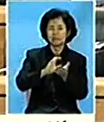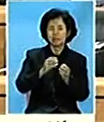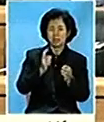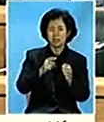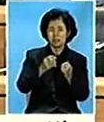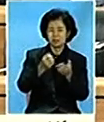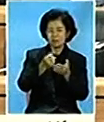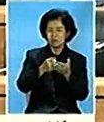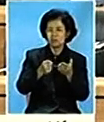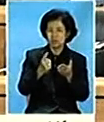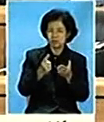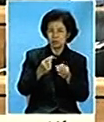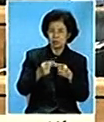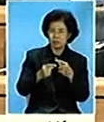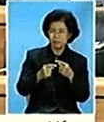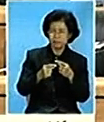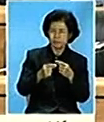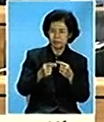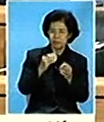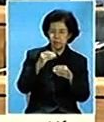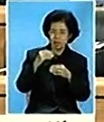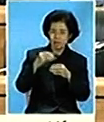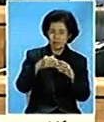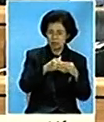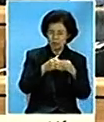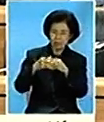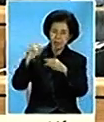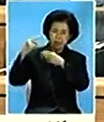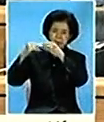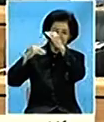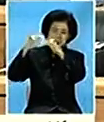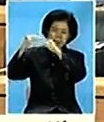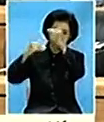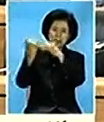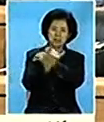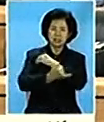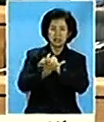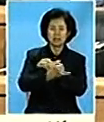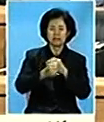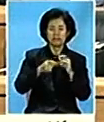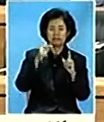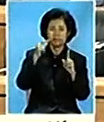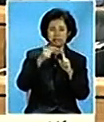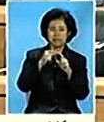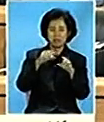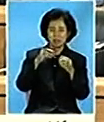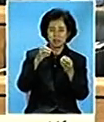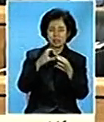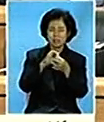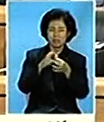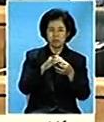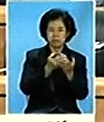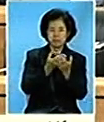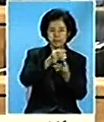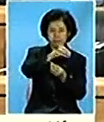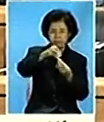ในการที่จะไปพัฒนาประเทศชาติโดยเฉพาะสถานการณ์ทางเศรษฐกิจก็เป็นที่ทราบกันแล้ว